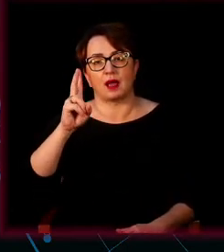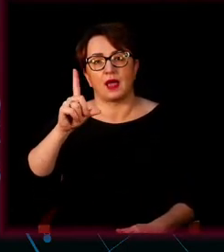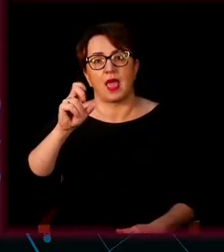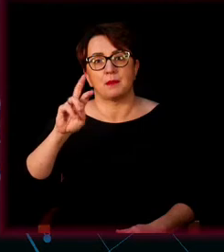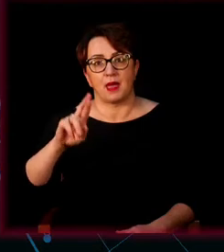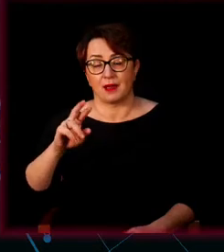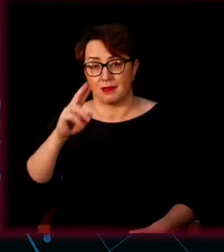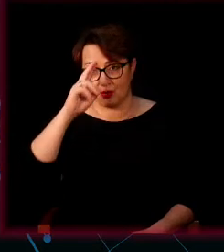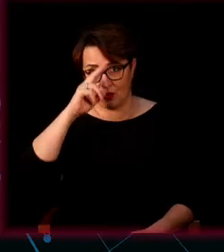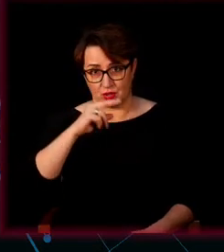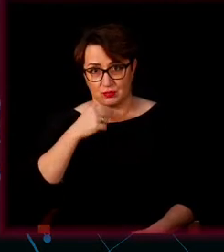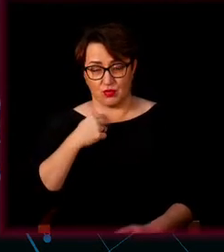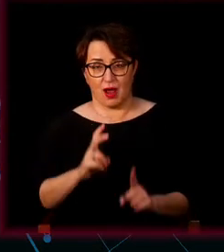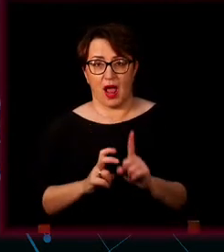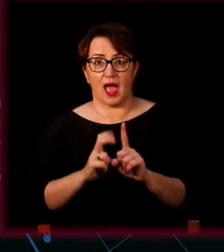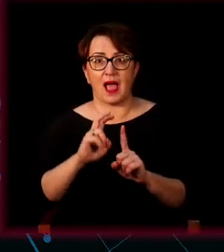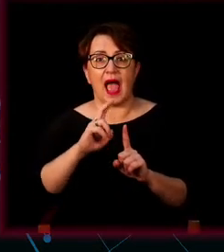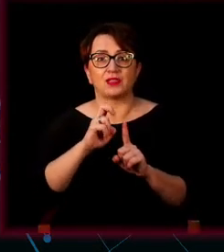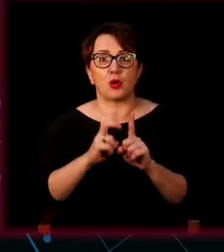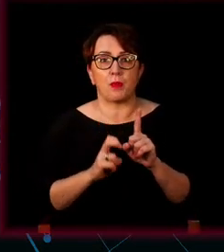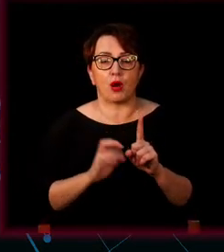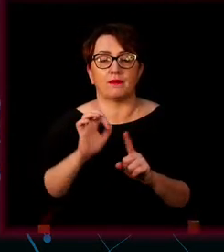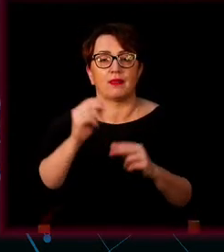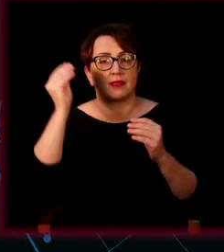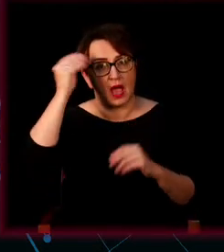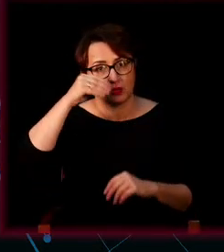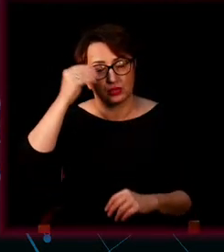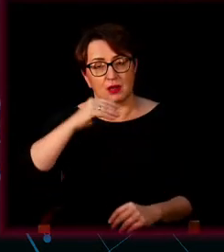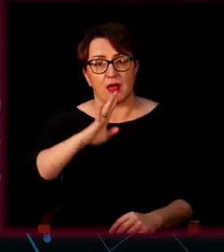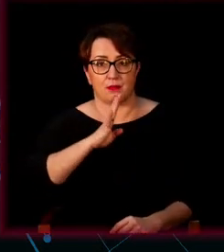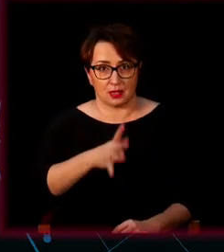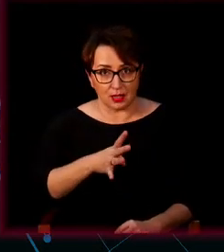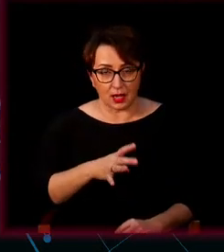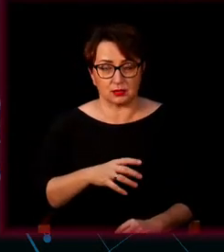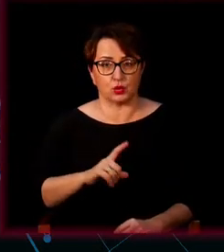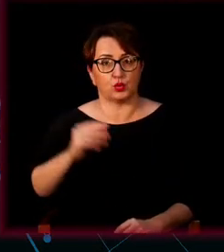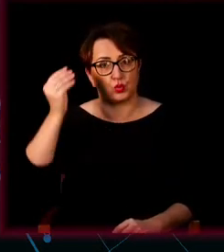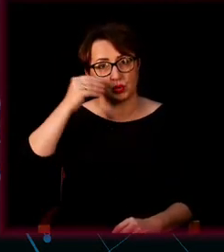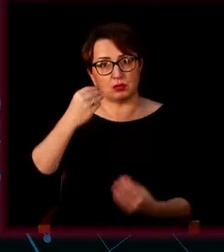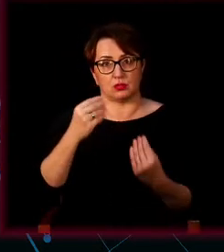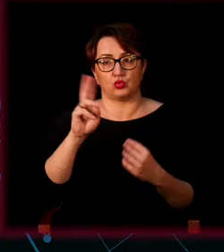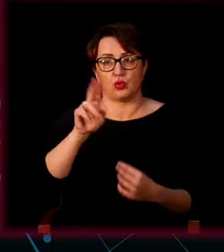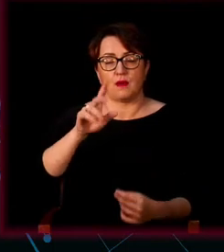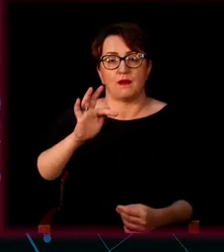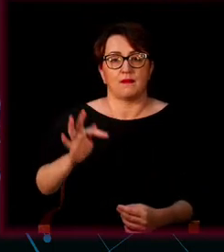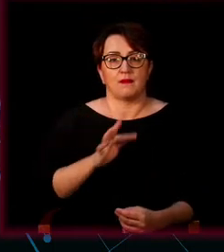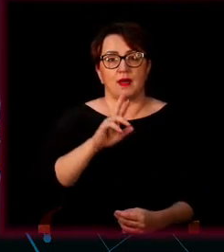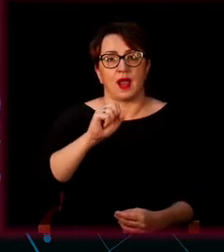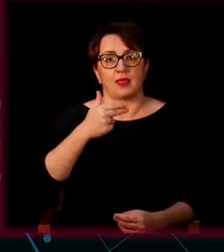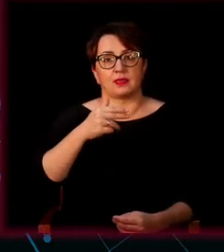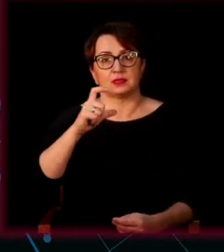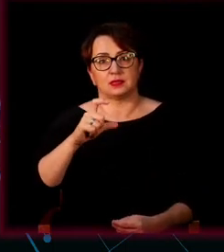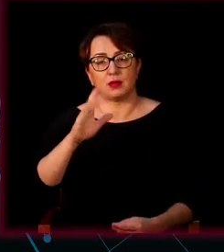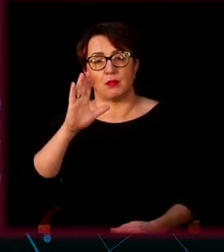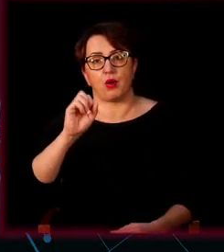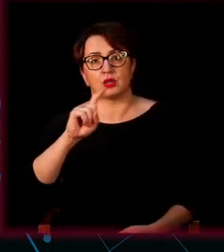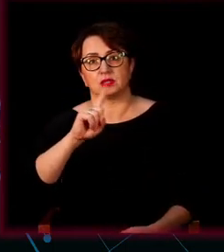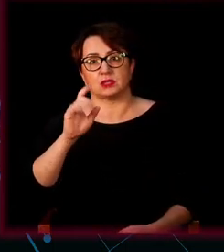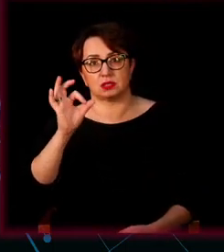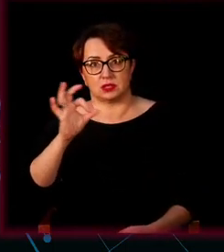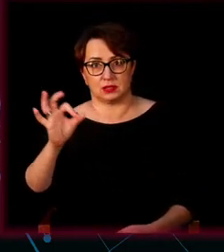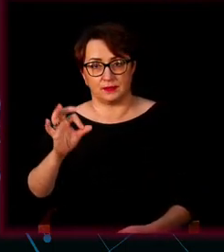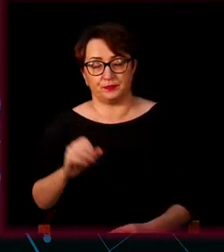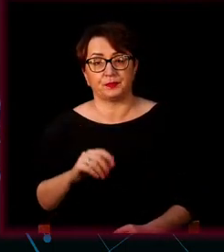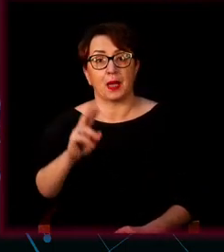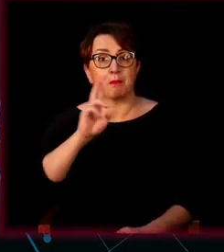przedstawicielem do amerykańskiej szkoły antropologii, uczniem Franza Bossa. Z kolei jej matka była autorką takiej książki dosyć